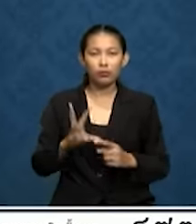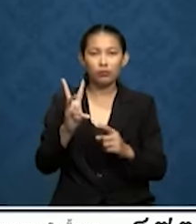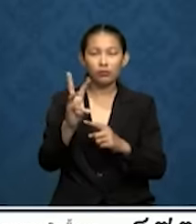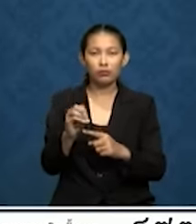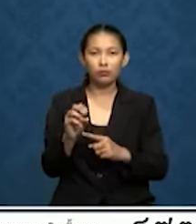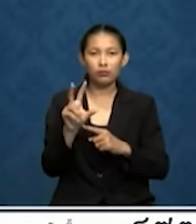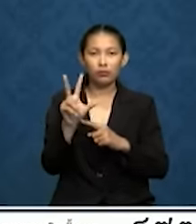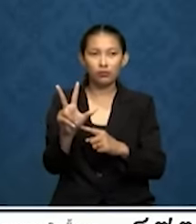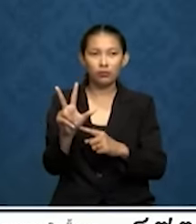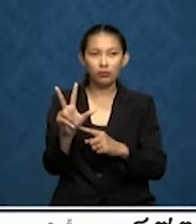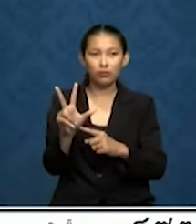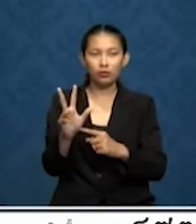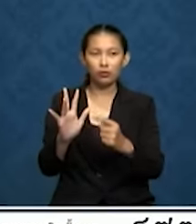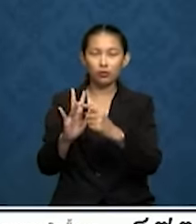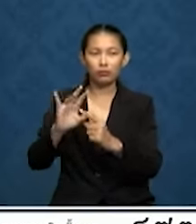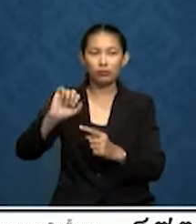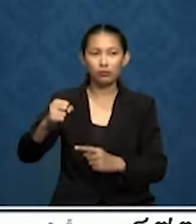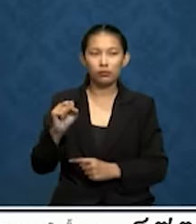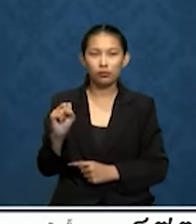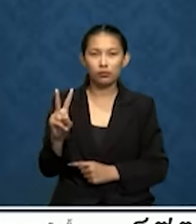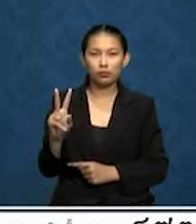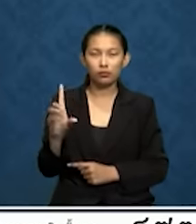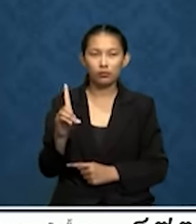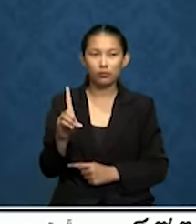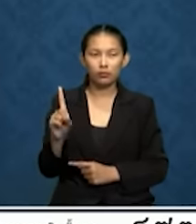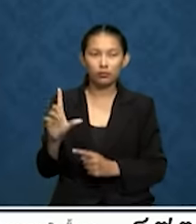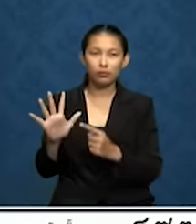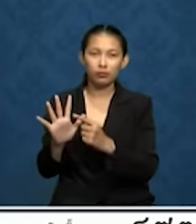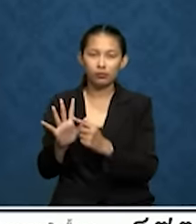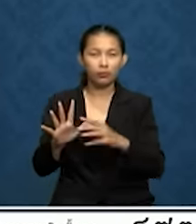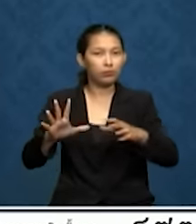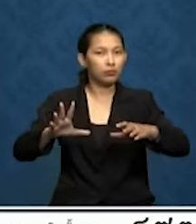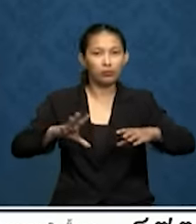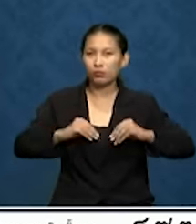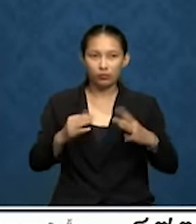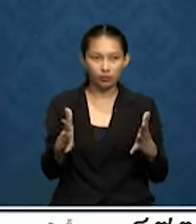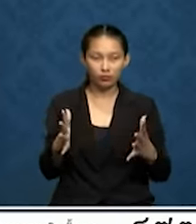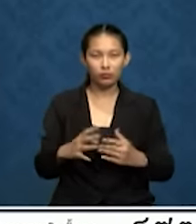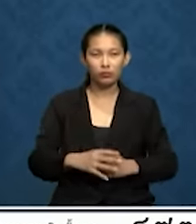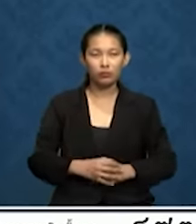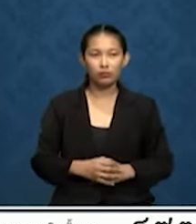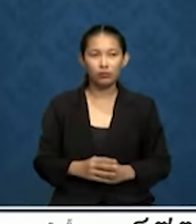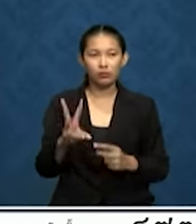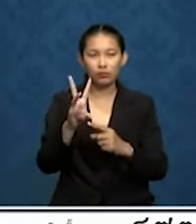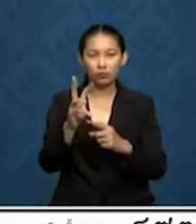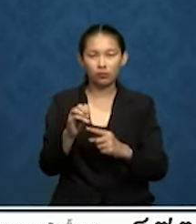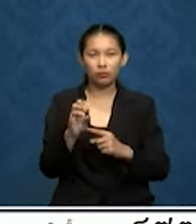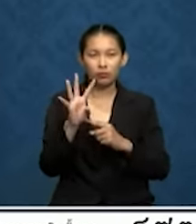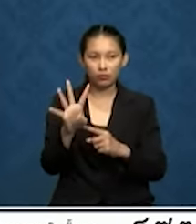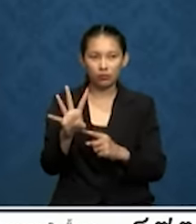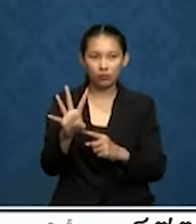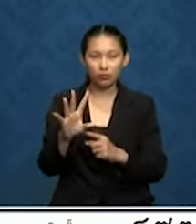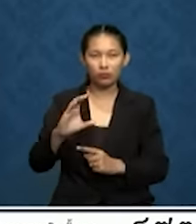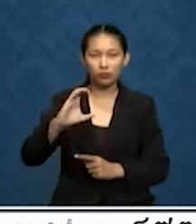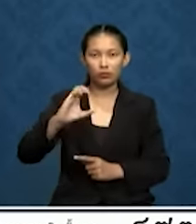63นายเจษดาดนตรีสน อไม่เห็นชอบครับ 64นายฉ